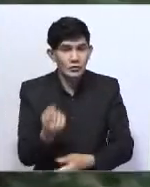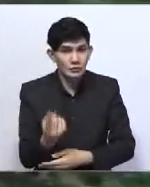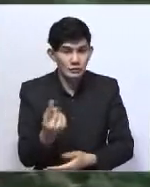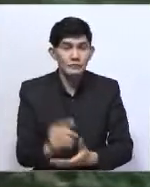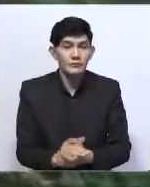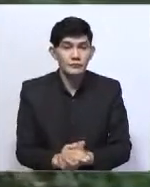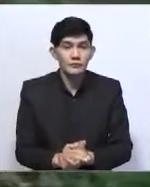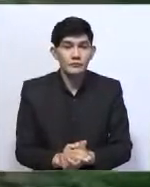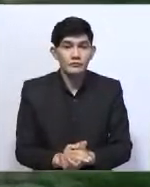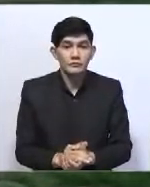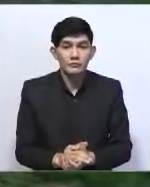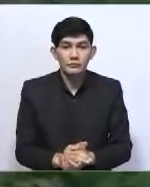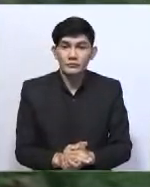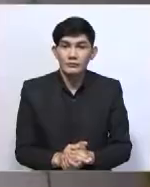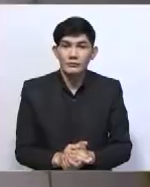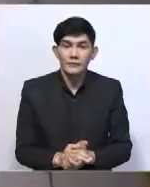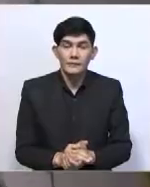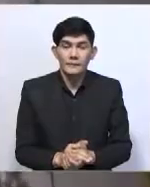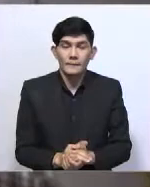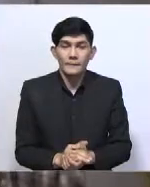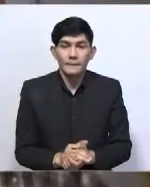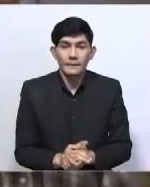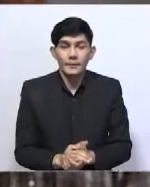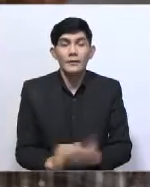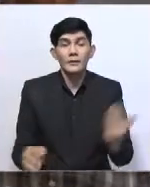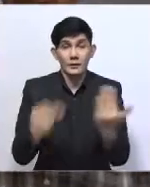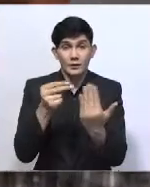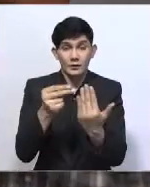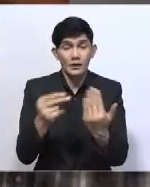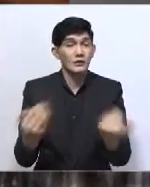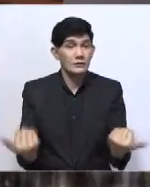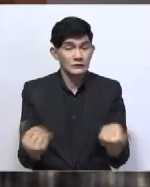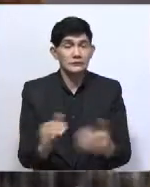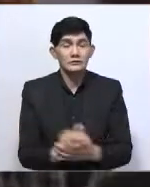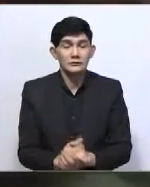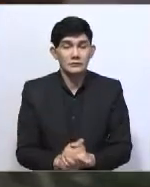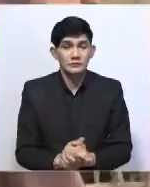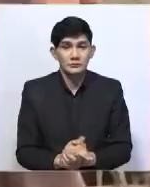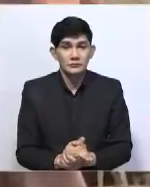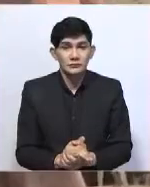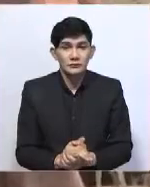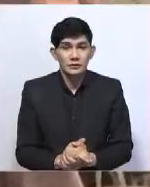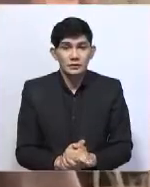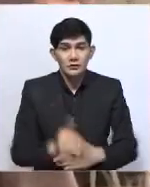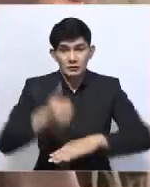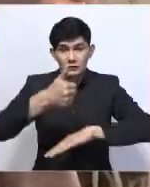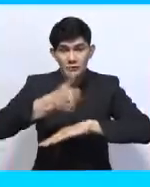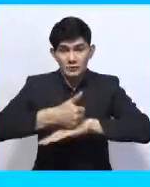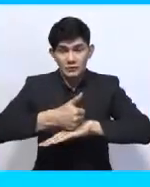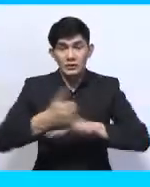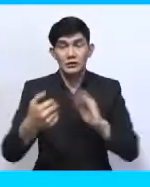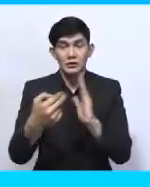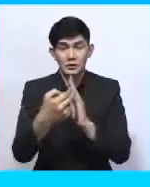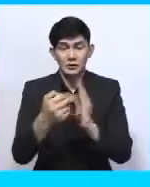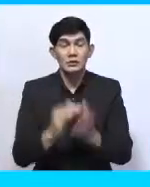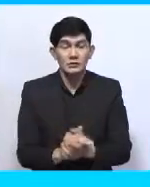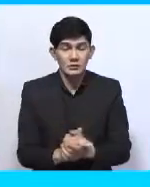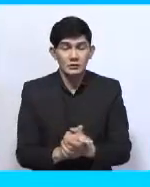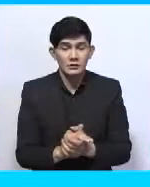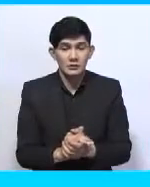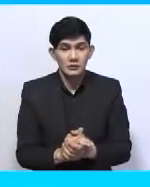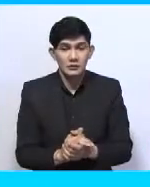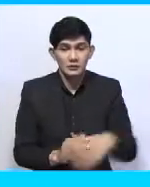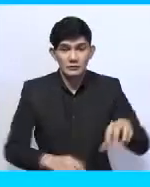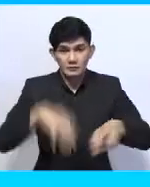นะคะส่วนที่จังหวัดหนองคายเองนายรณชัยจิตวิเศษผู้ว่าราชการจังหวัดหนองคายค่ะ